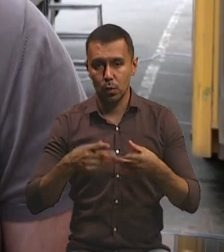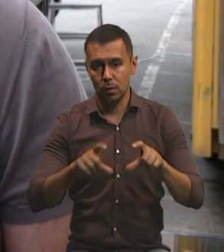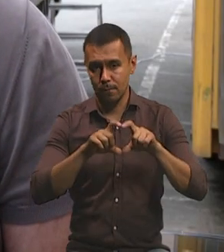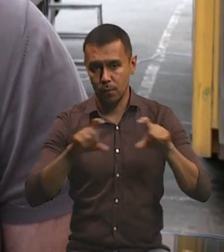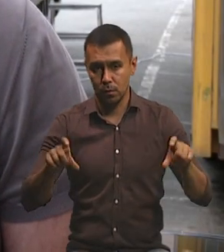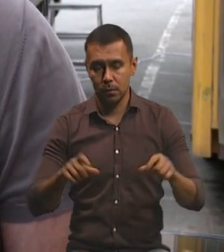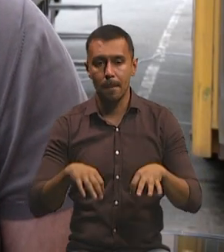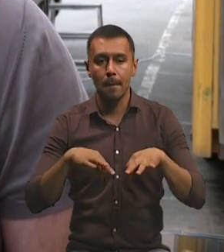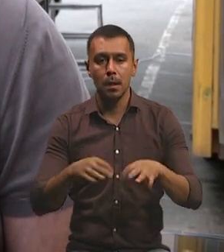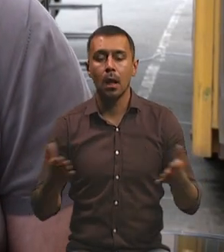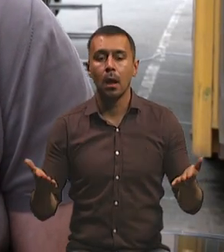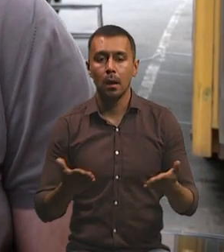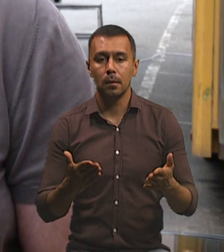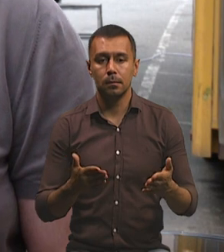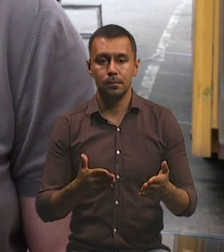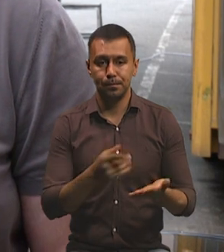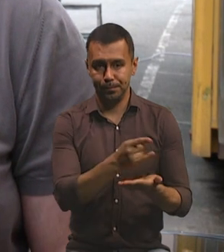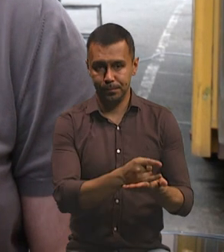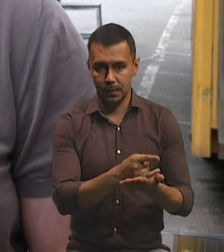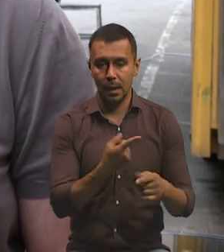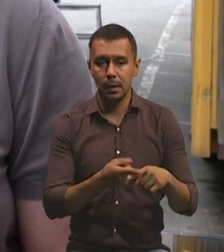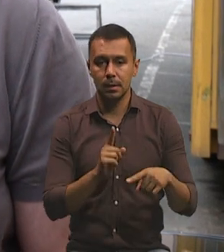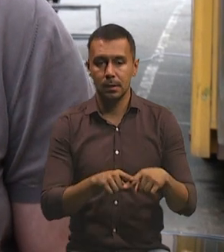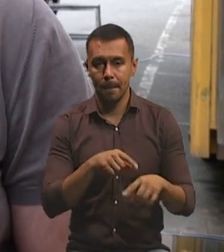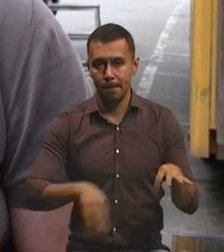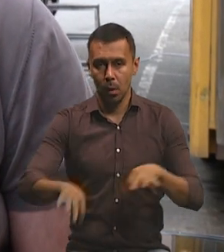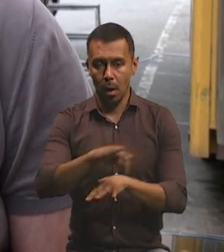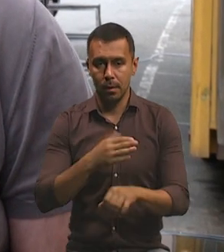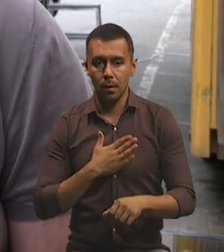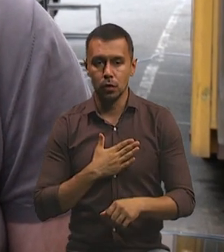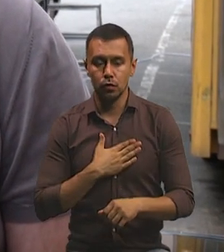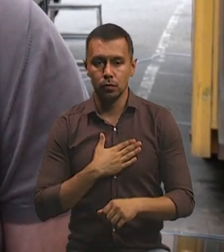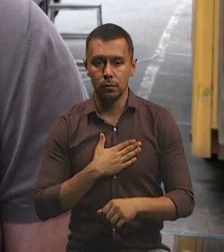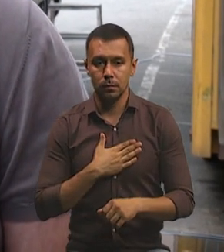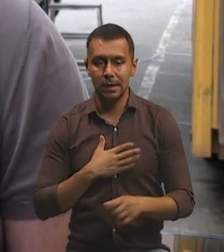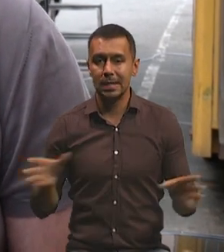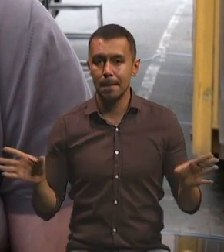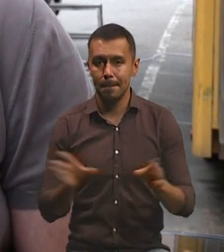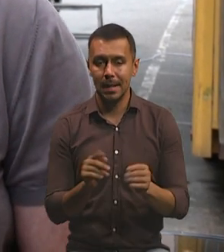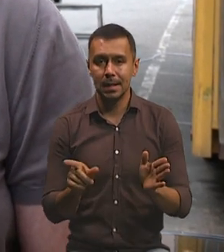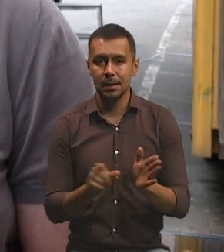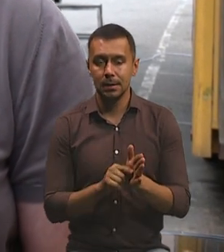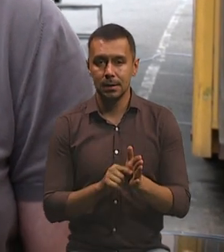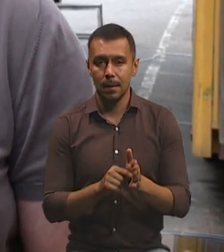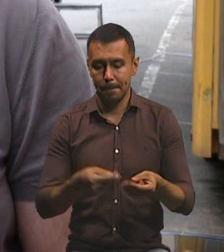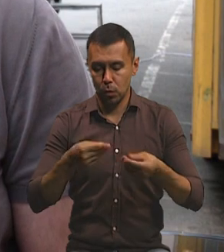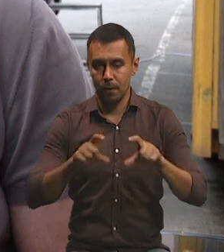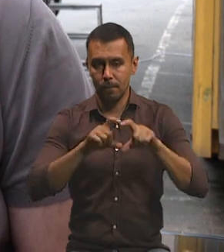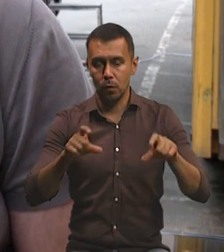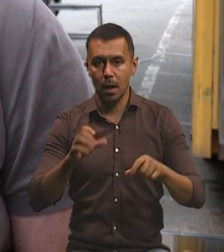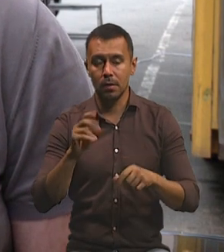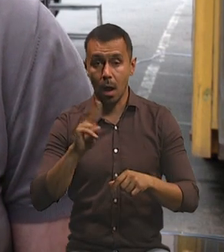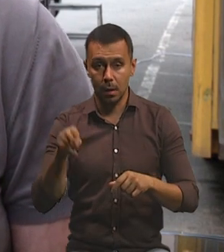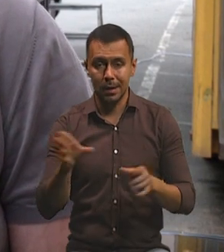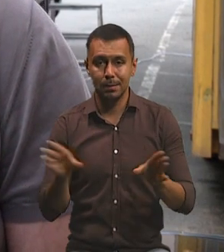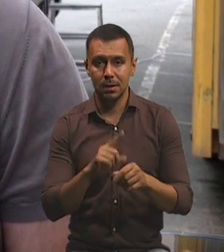Вавренчук. Машина, яка стоїть, да? Це проєкт наш спільний з благодійного фонду «Авангарда»,